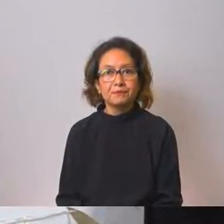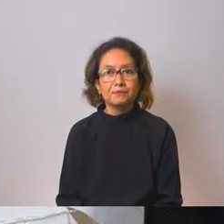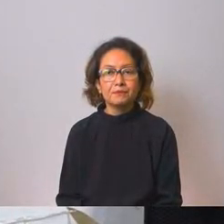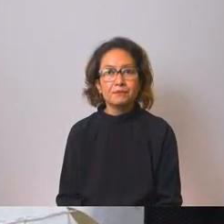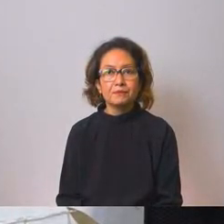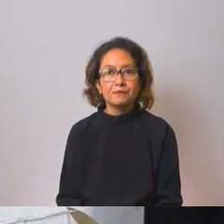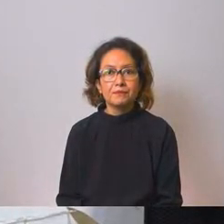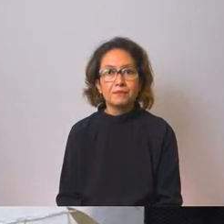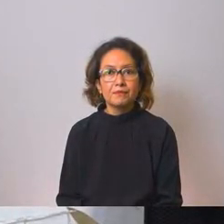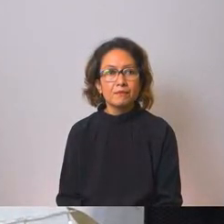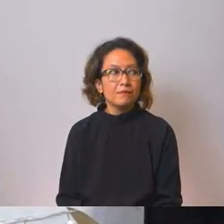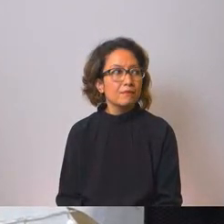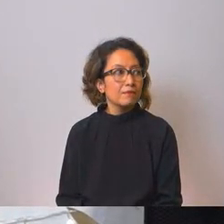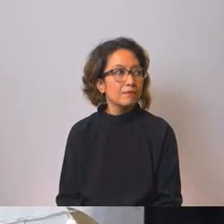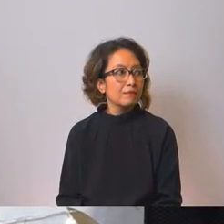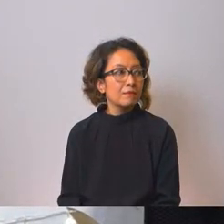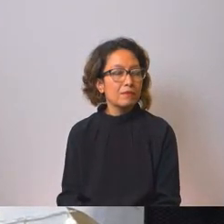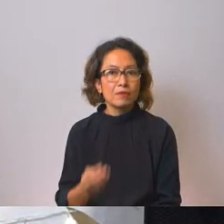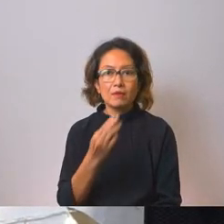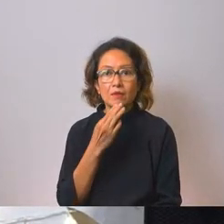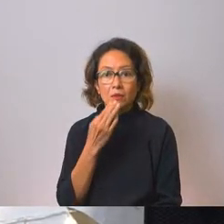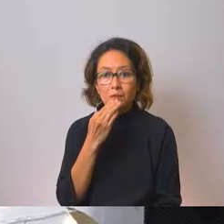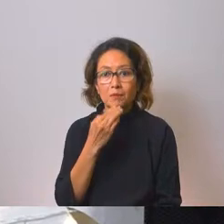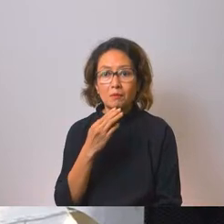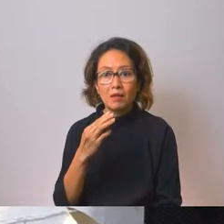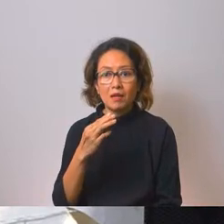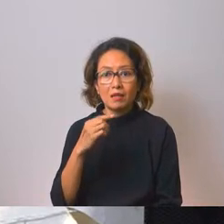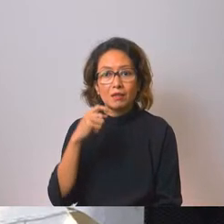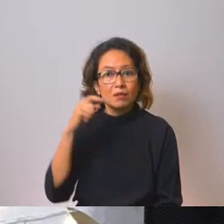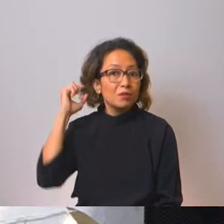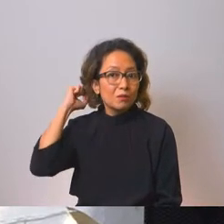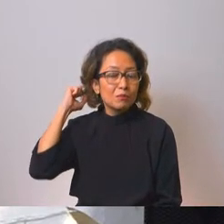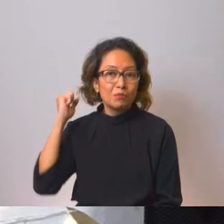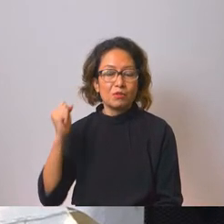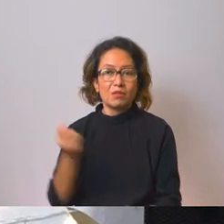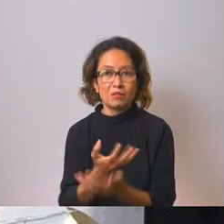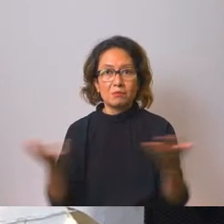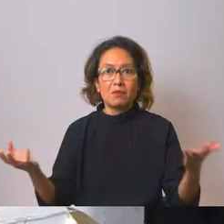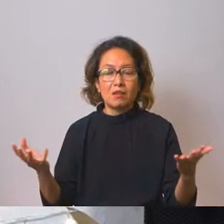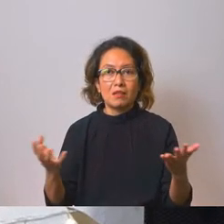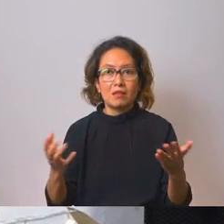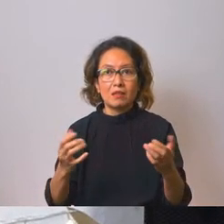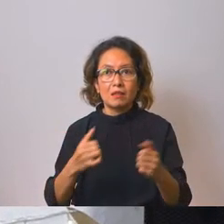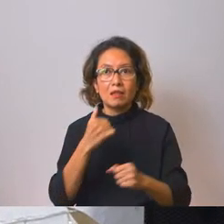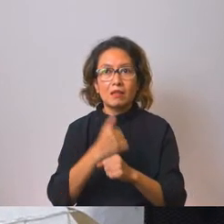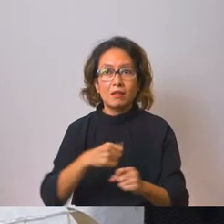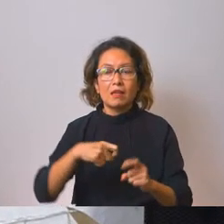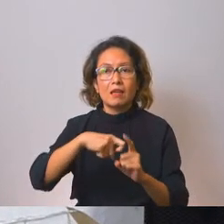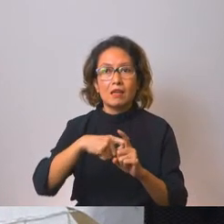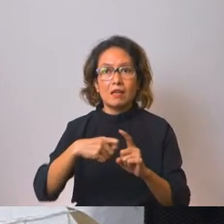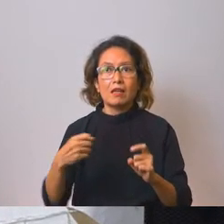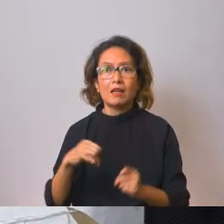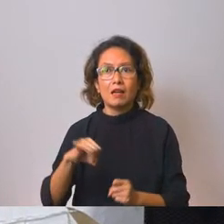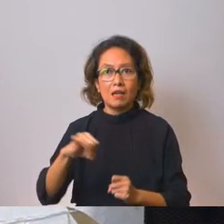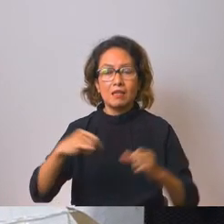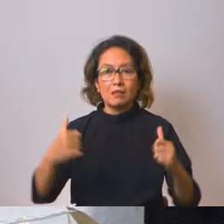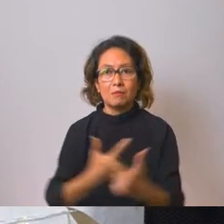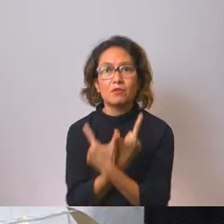Bapak, Ibu, Saudara, anggota jemaat dan simpatisan GKI Pondok Indah, selamat pagi.